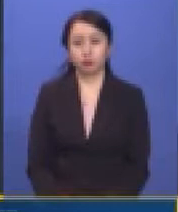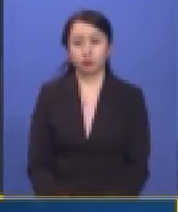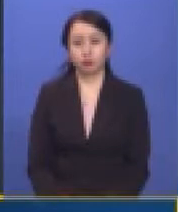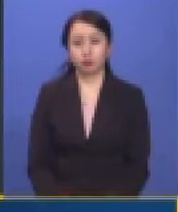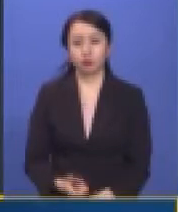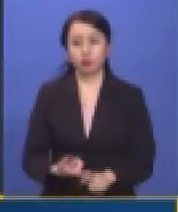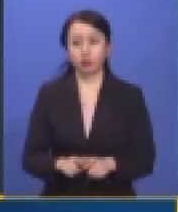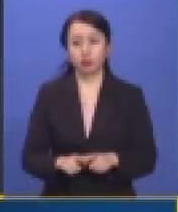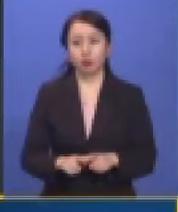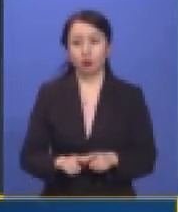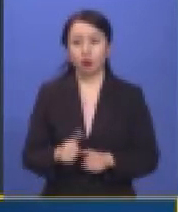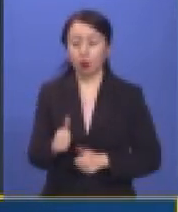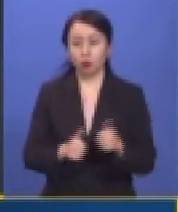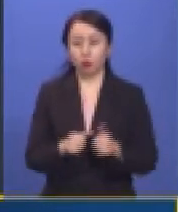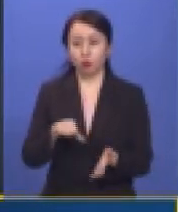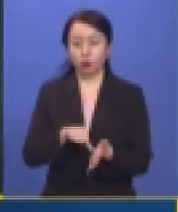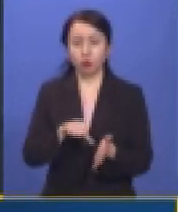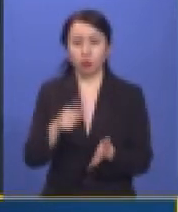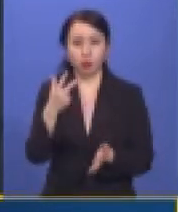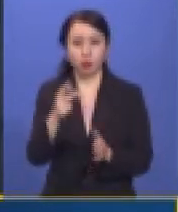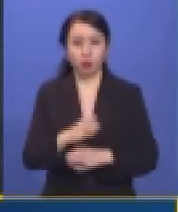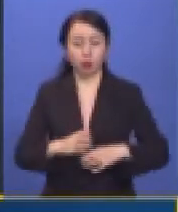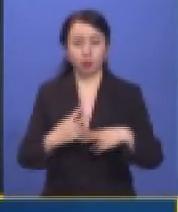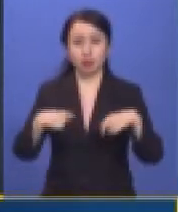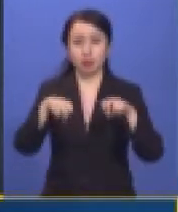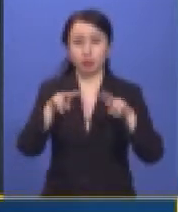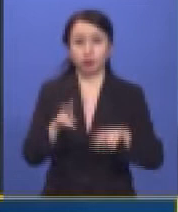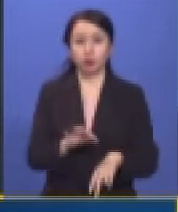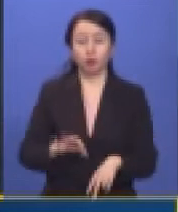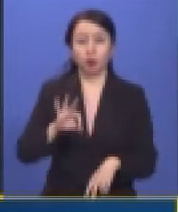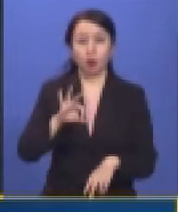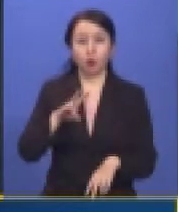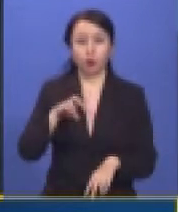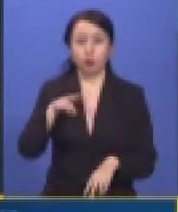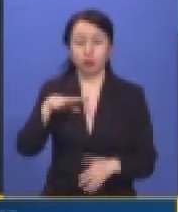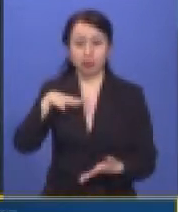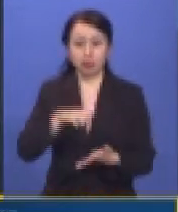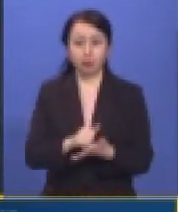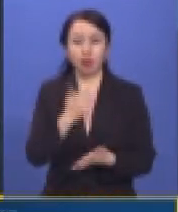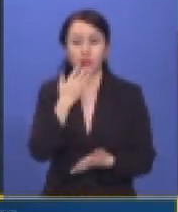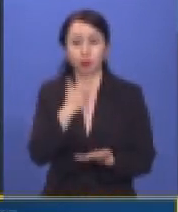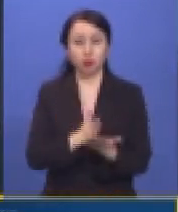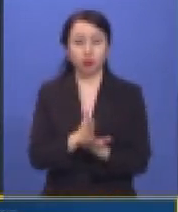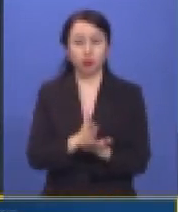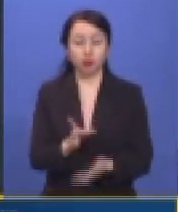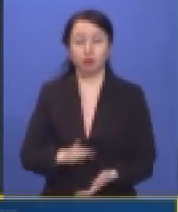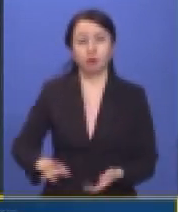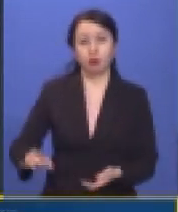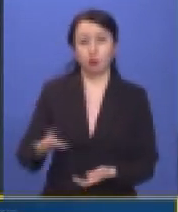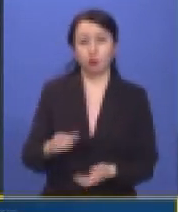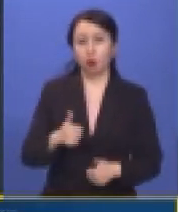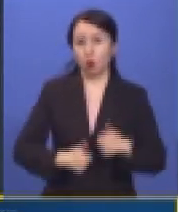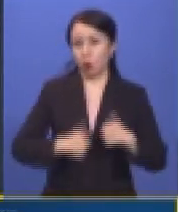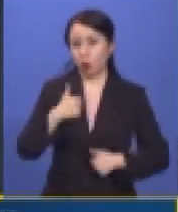В данном конкурсе принимают участие три группы специалистов в области ономастики, занимающиеся языковой политикой в районах области.